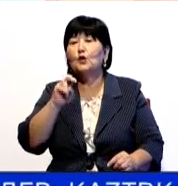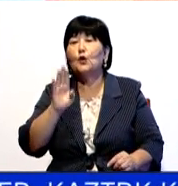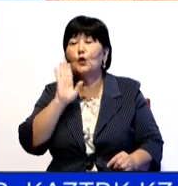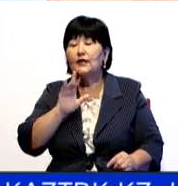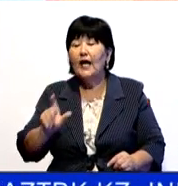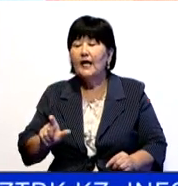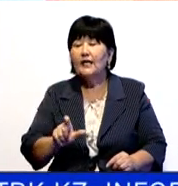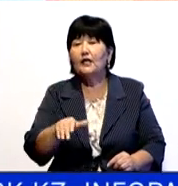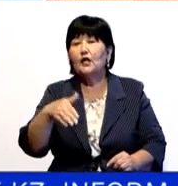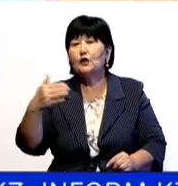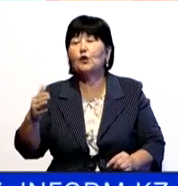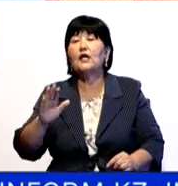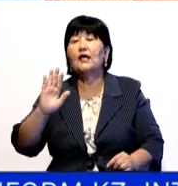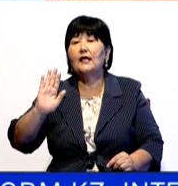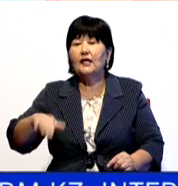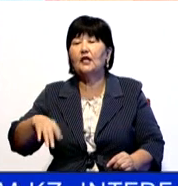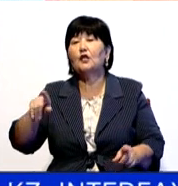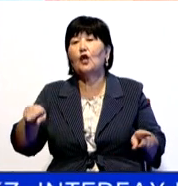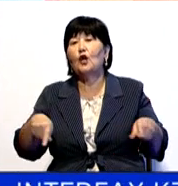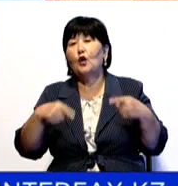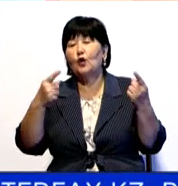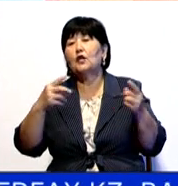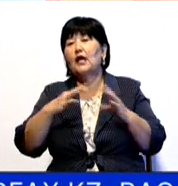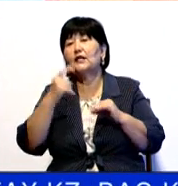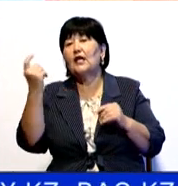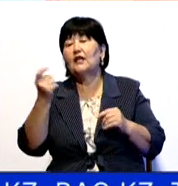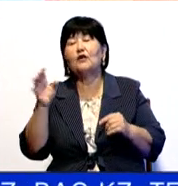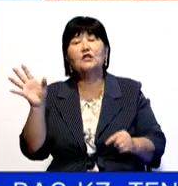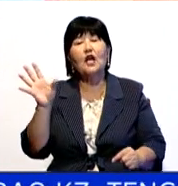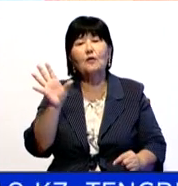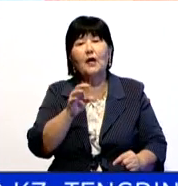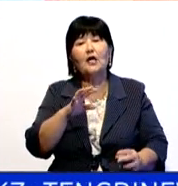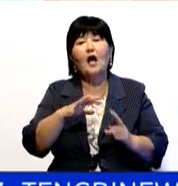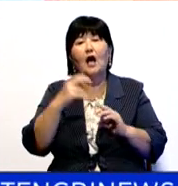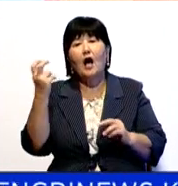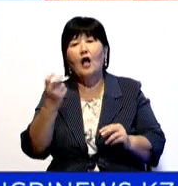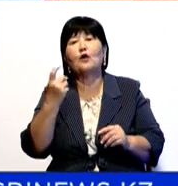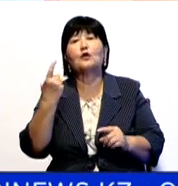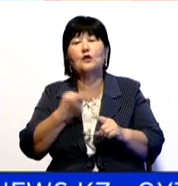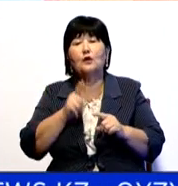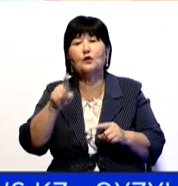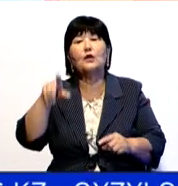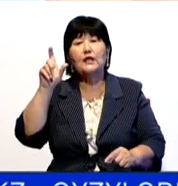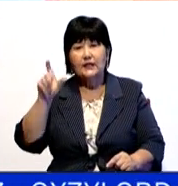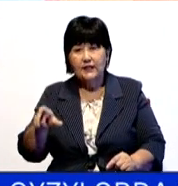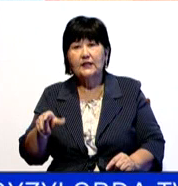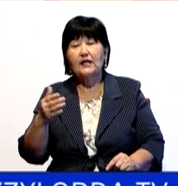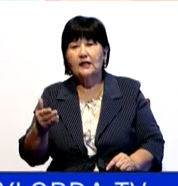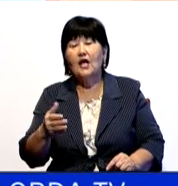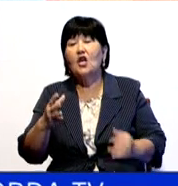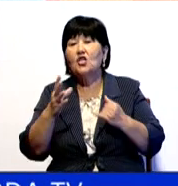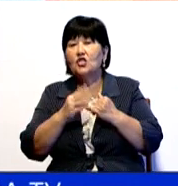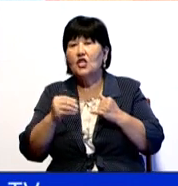жағасындағы кейін құрылған, ашылған сапқоздардың барлығы, халқы сапқоздардың барлығы сол кісінің кезінде